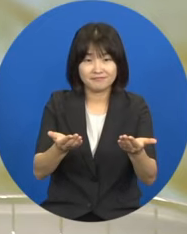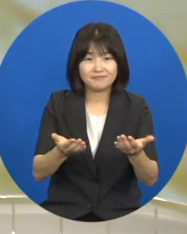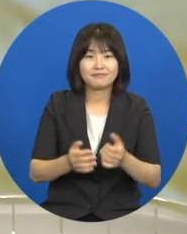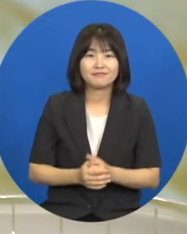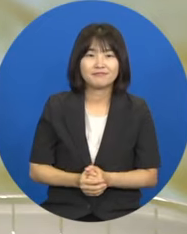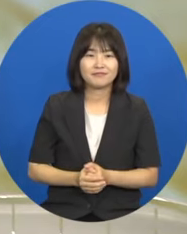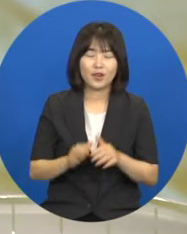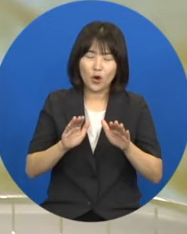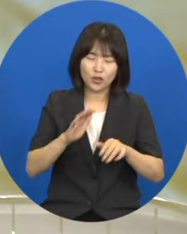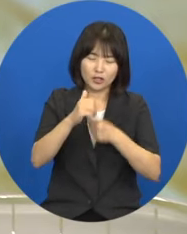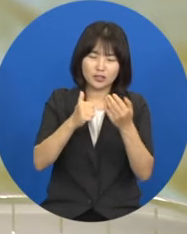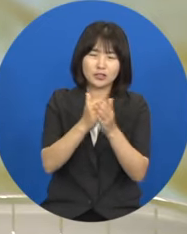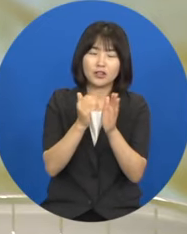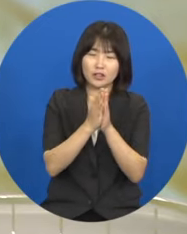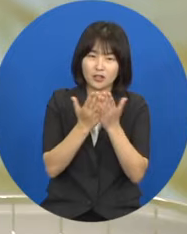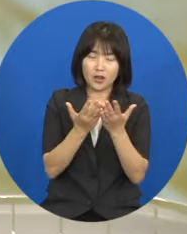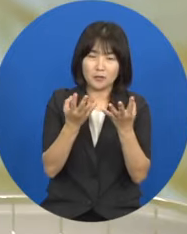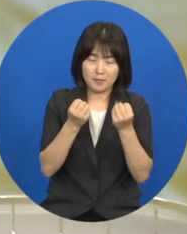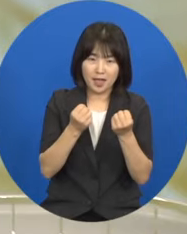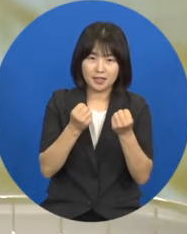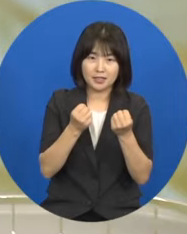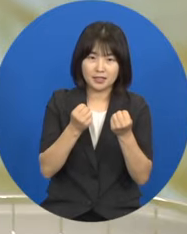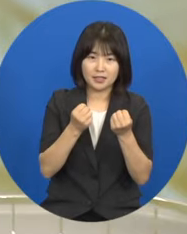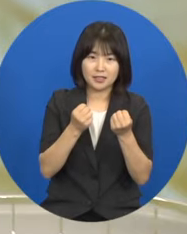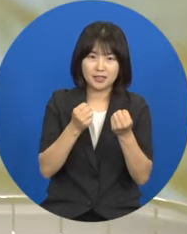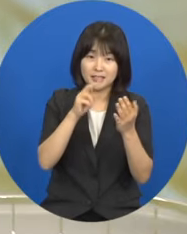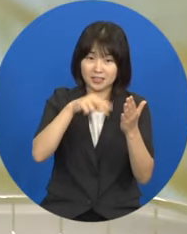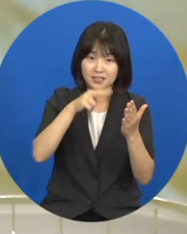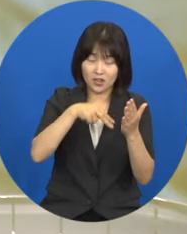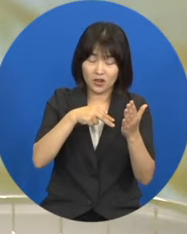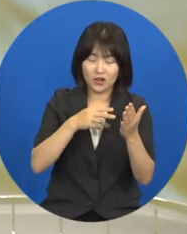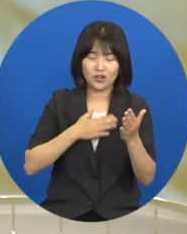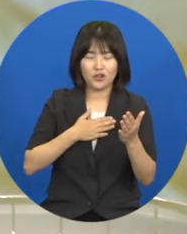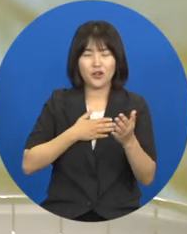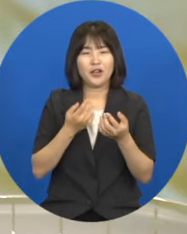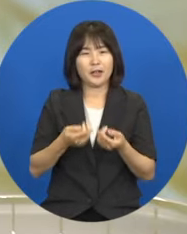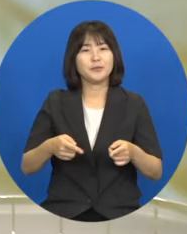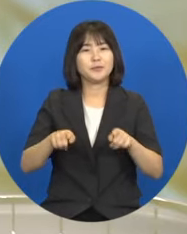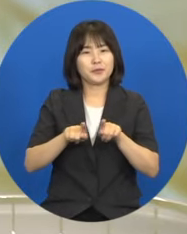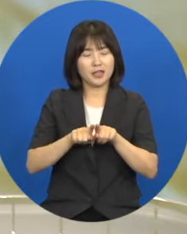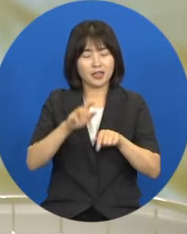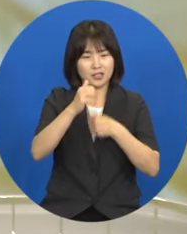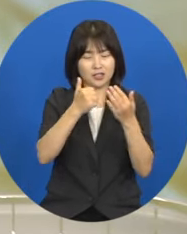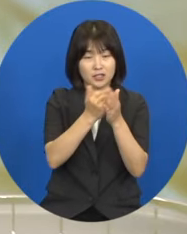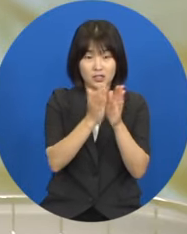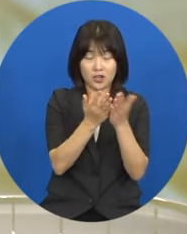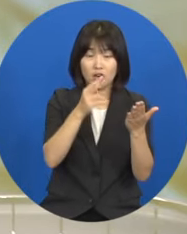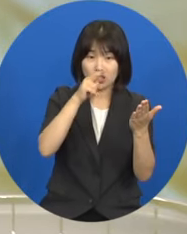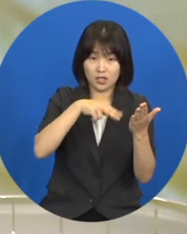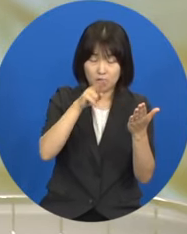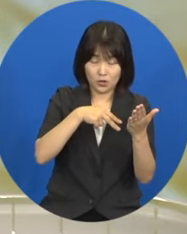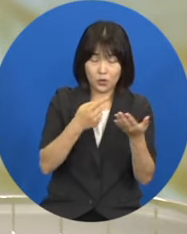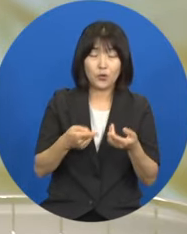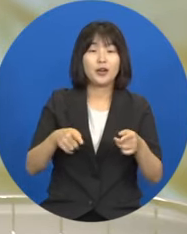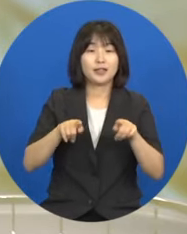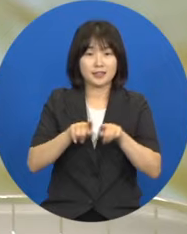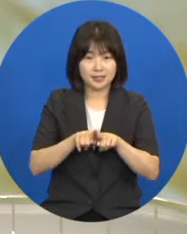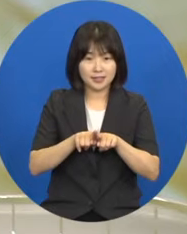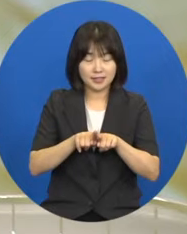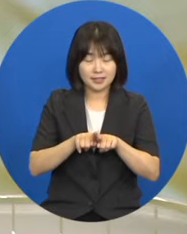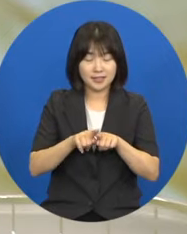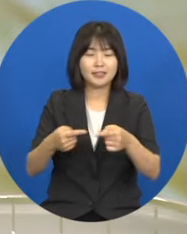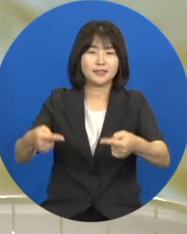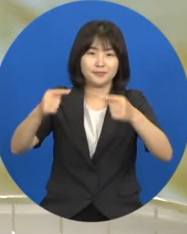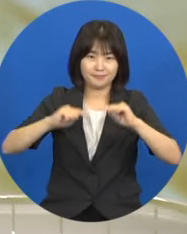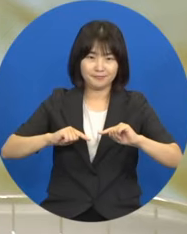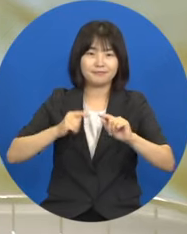오늘은 다소 성경의 구절들이 많이 등장합니다. 여러분 저와 함께 성경을 읽고 따라서 하면서 참여해